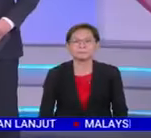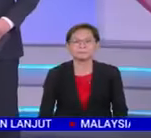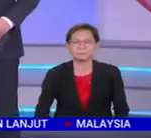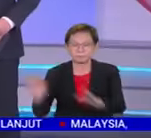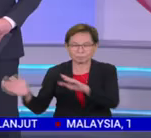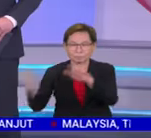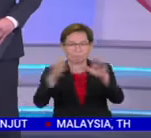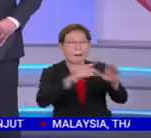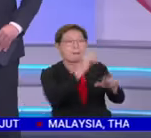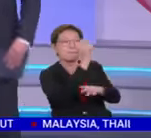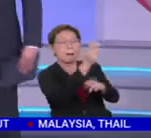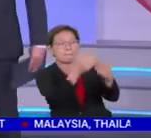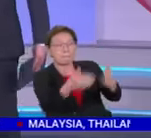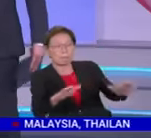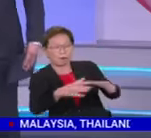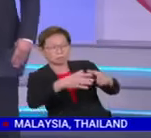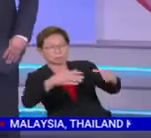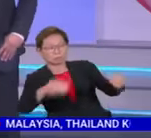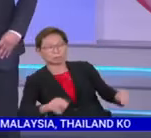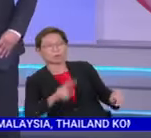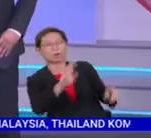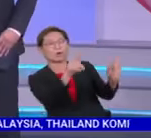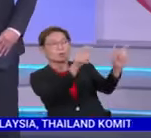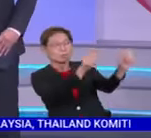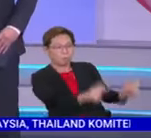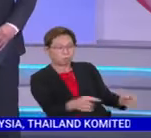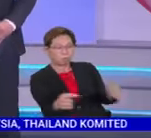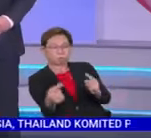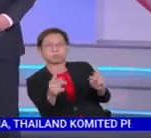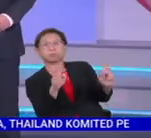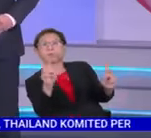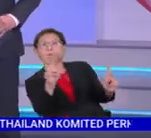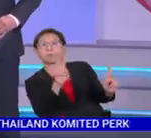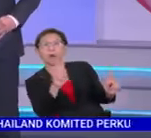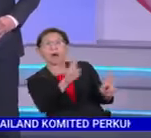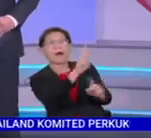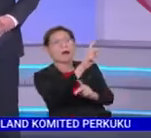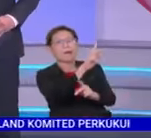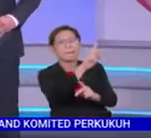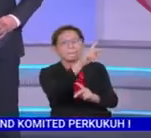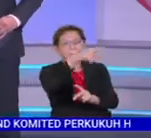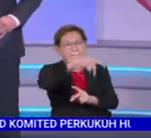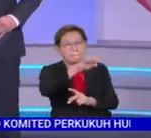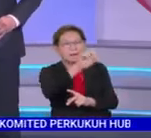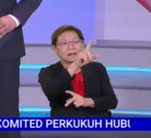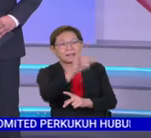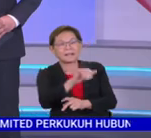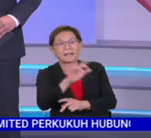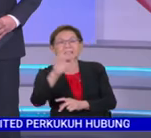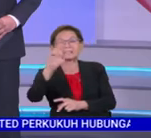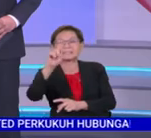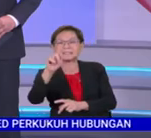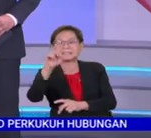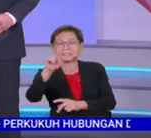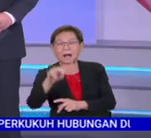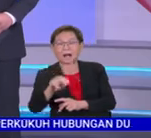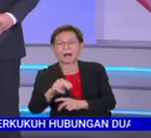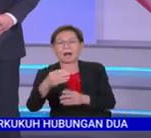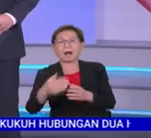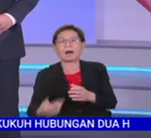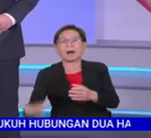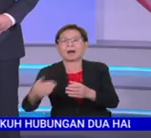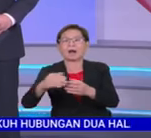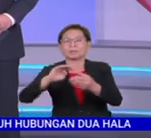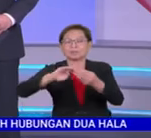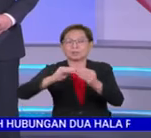Beralih pula ke badminton terbuka Jepun, bergu wanita utama negara Pelitian dan Emtina mara ke pusingan kedua selepas mengunjukkan pasangan nombor